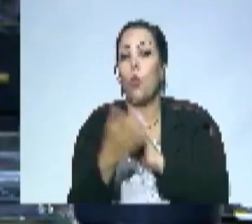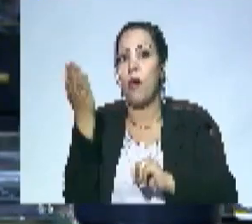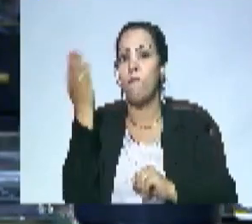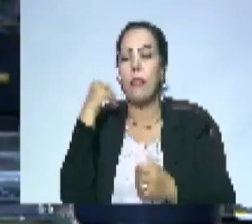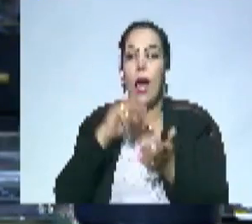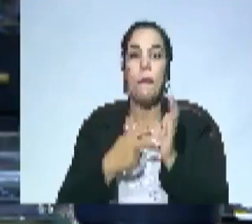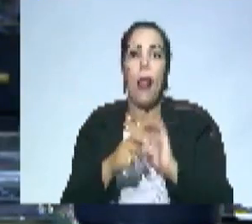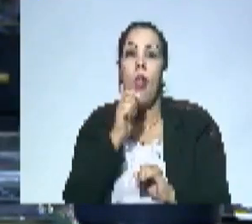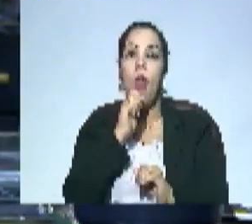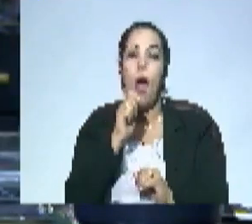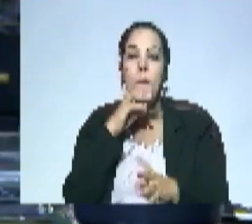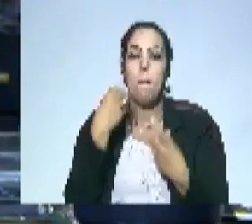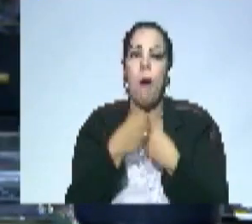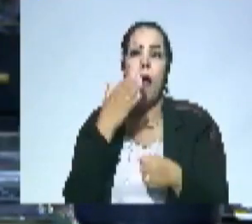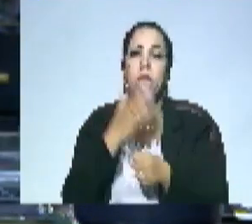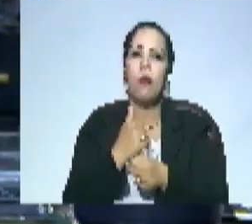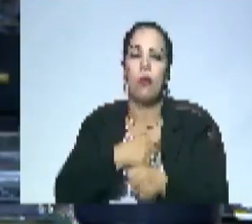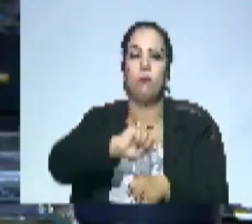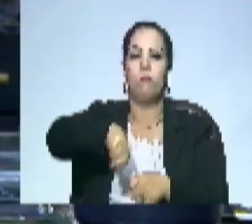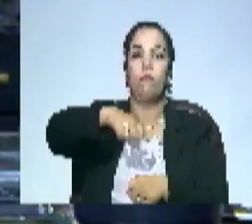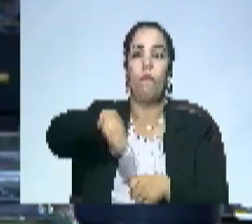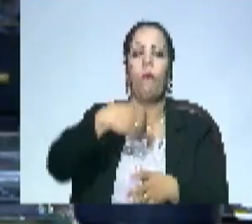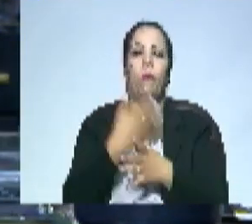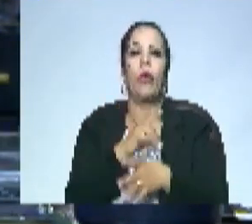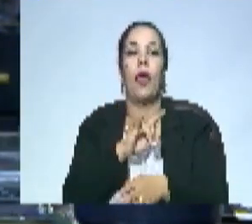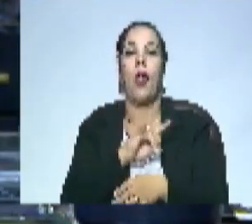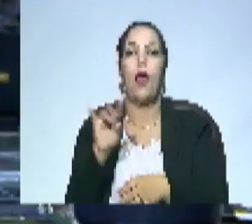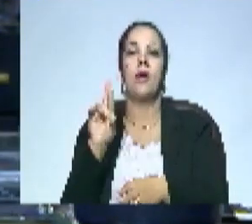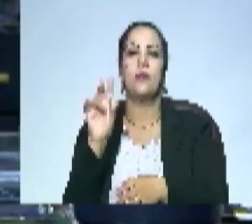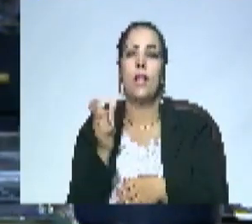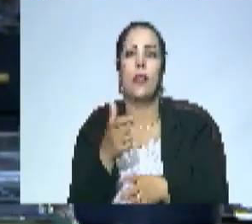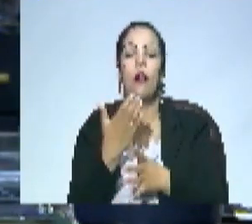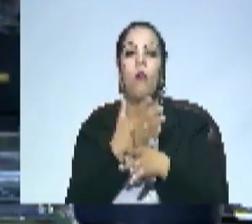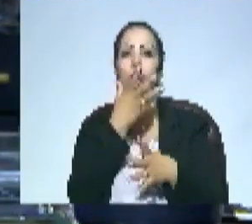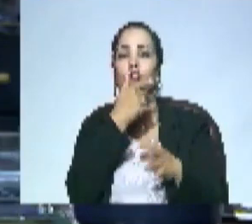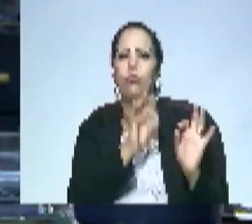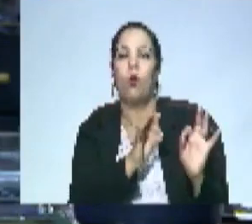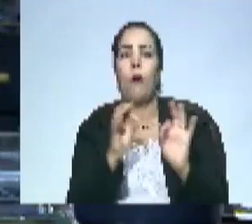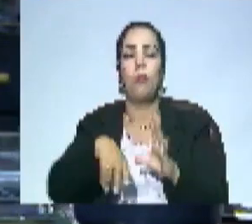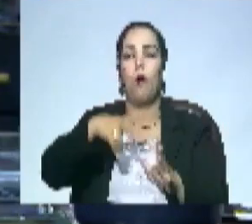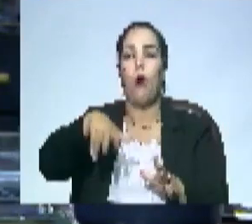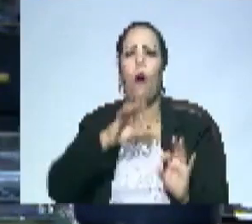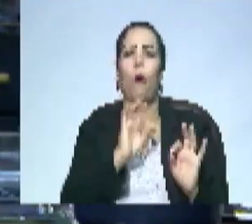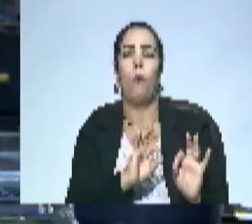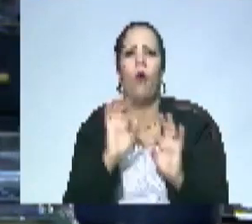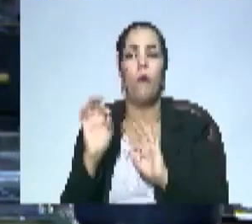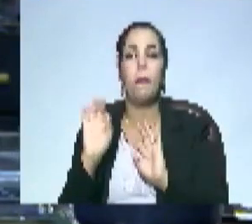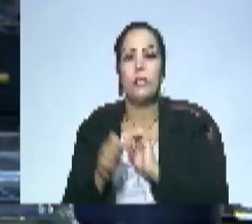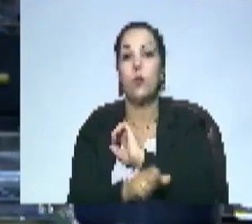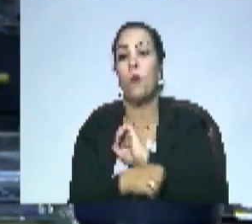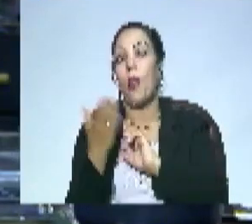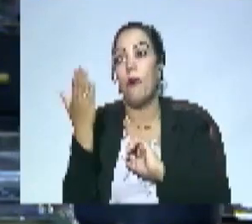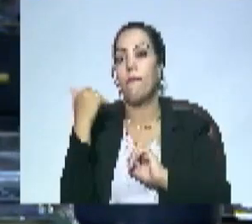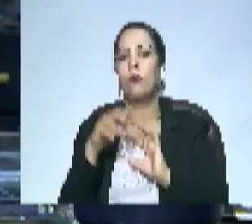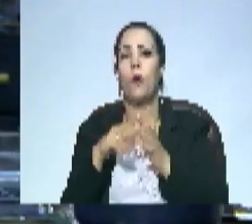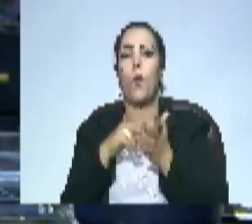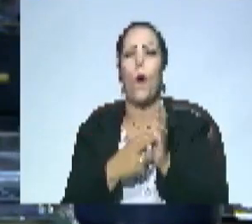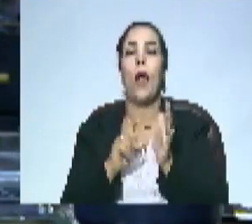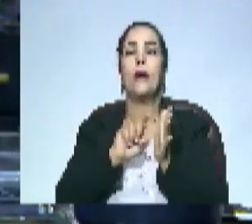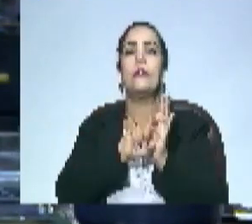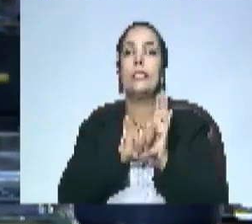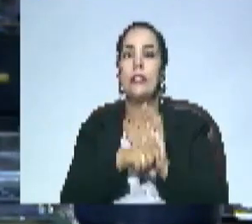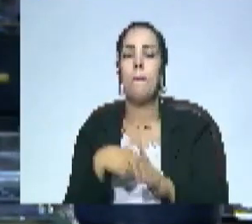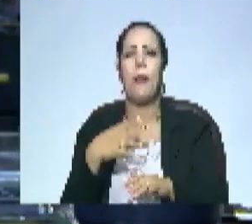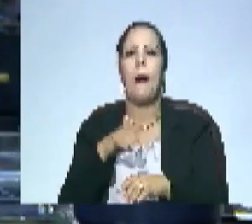عصق اللحمه المفرومه بتاعه اللازانيا هي هي بنفس الطريقه بنفس التعصيج بنفس كل حاجه اللي هي الزبده